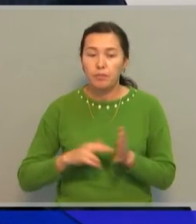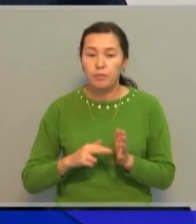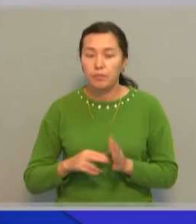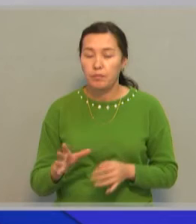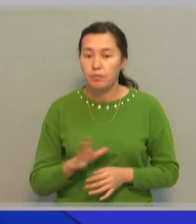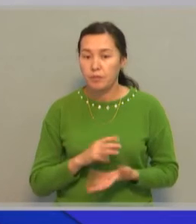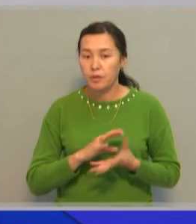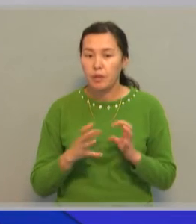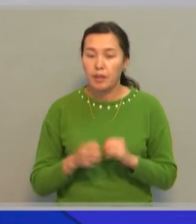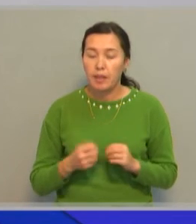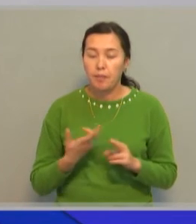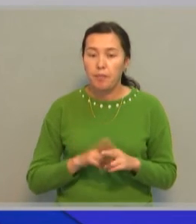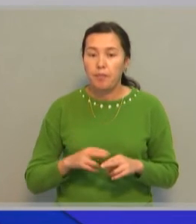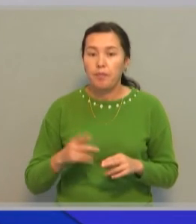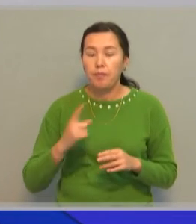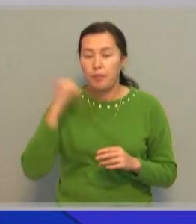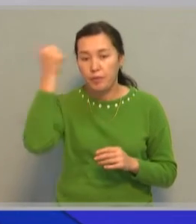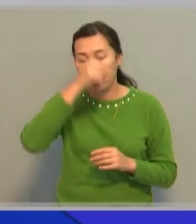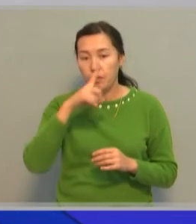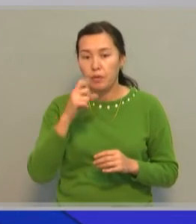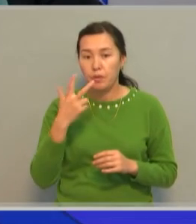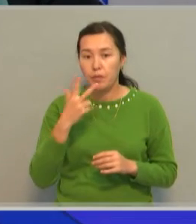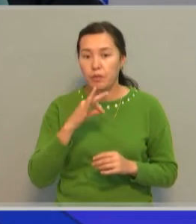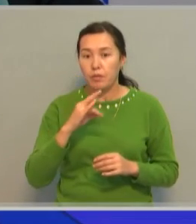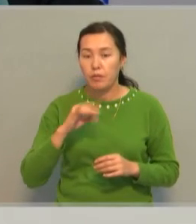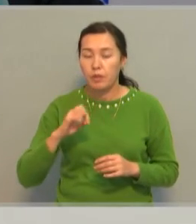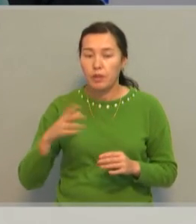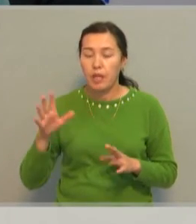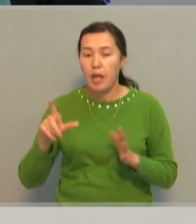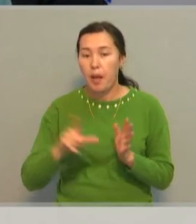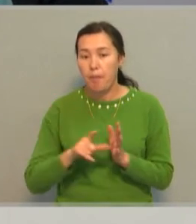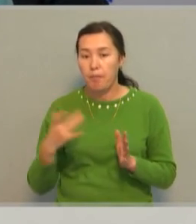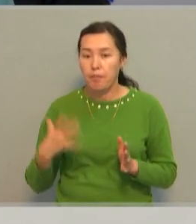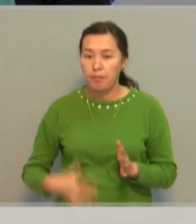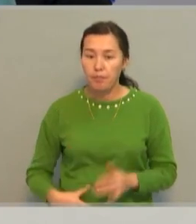бар. Нәтижесінде бюджетке жылына 103 мың миллион теңге салық